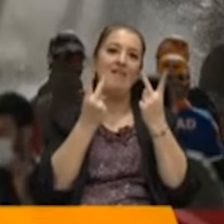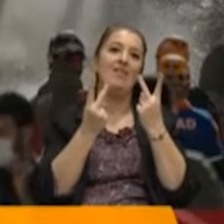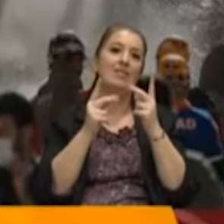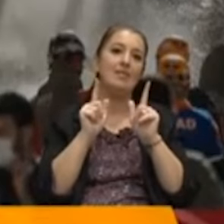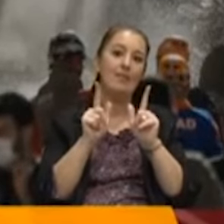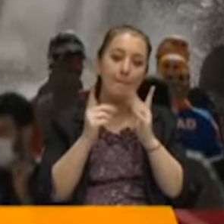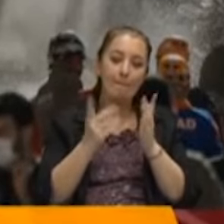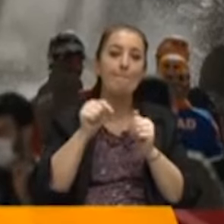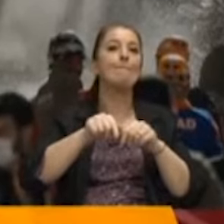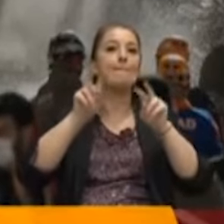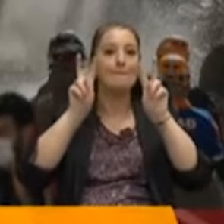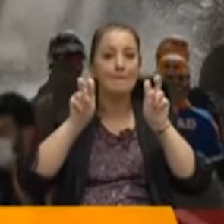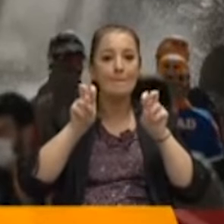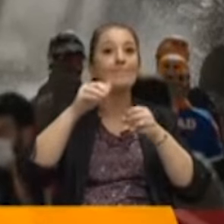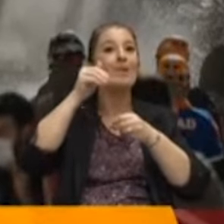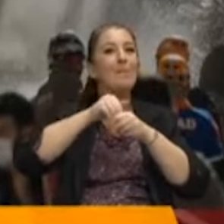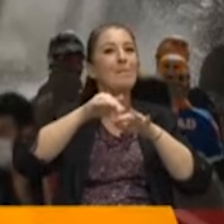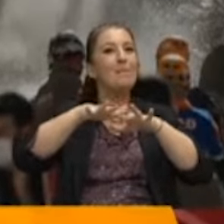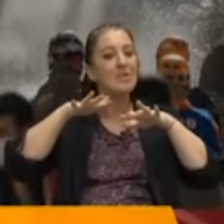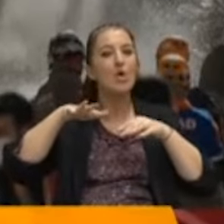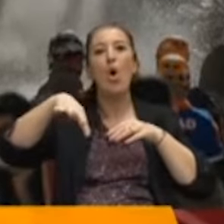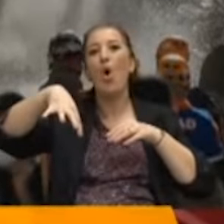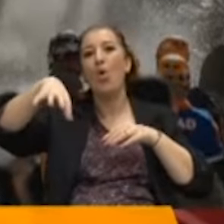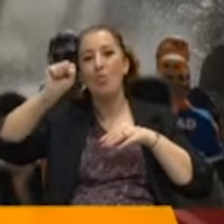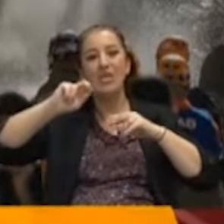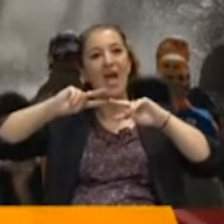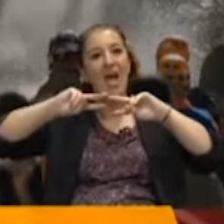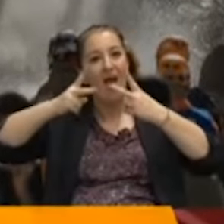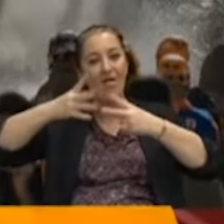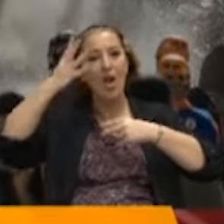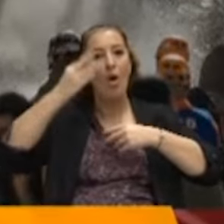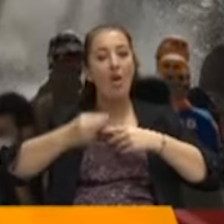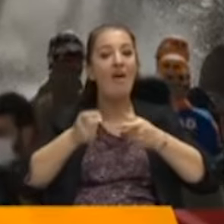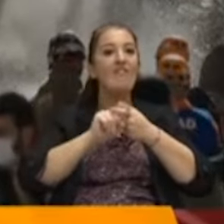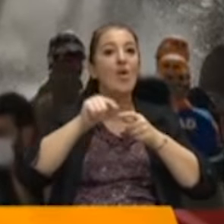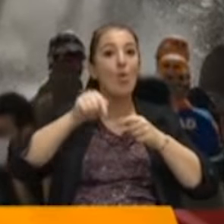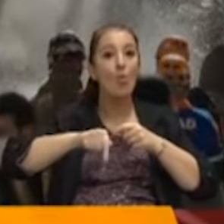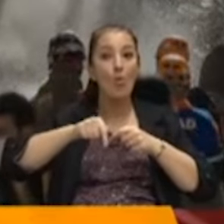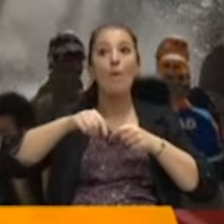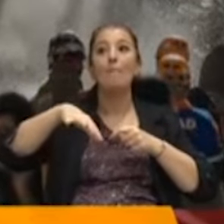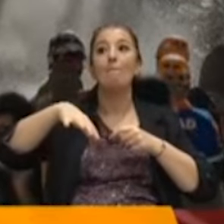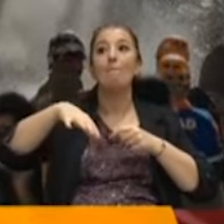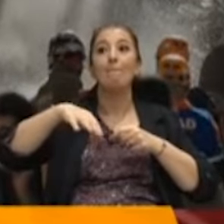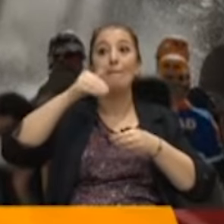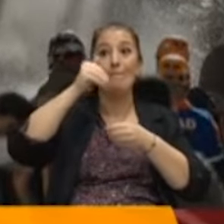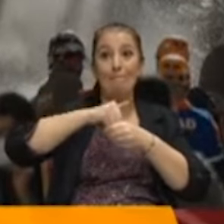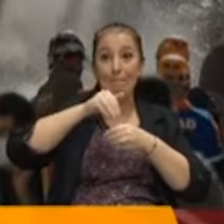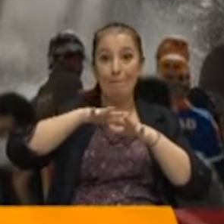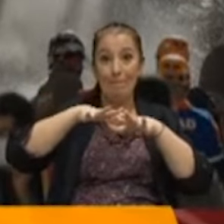konuda meclisimizin komisyonlarına havale edilen ve bu mecliste geliştirilmesini umut